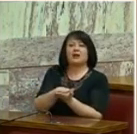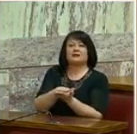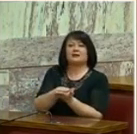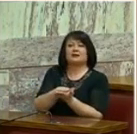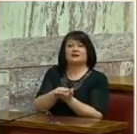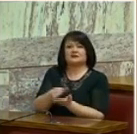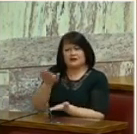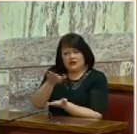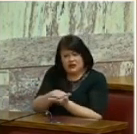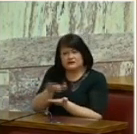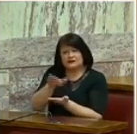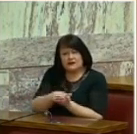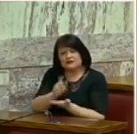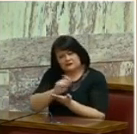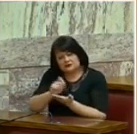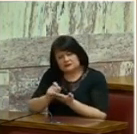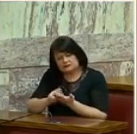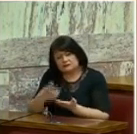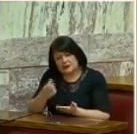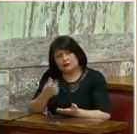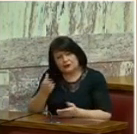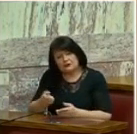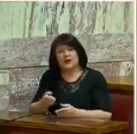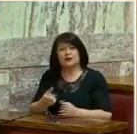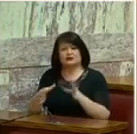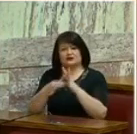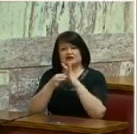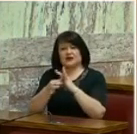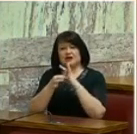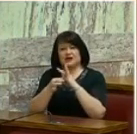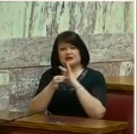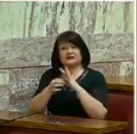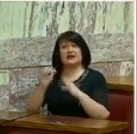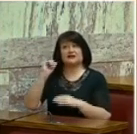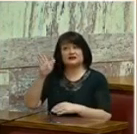καταθέσεις, που υπάρχει συνεργασία διοκτικών αρχών,